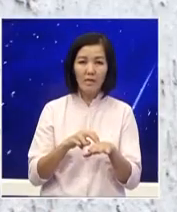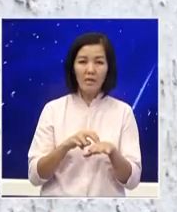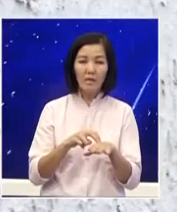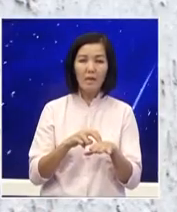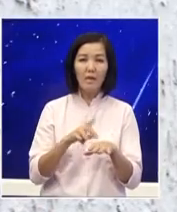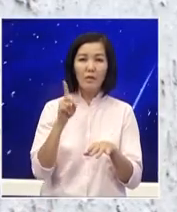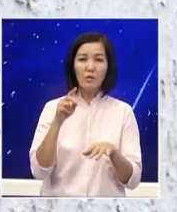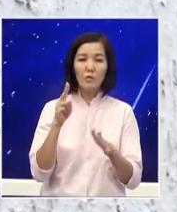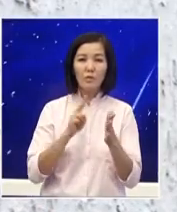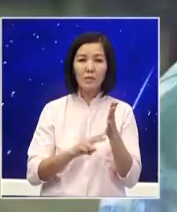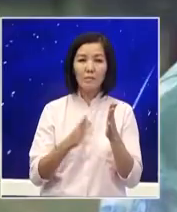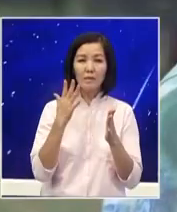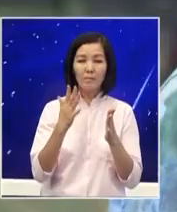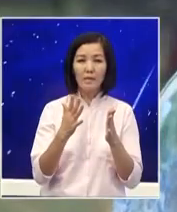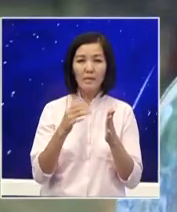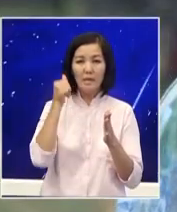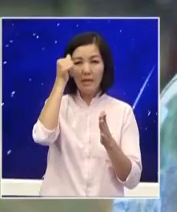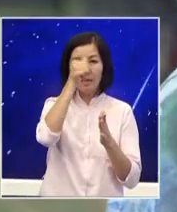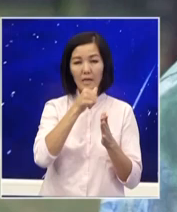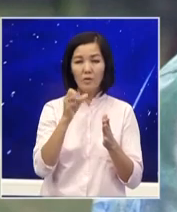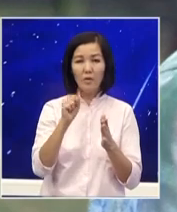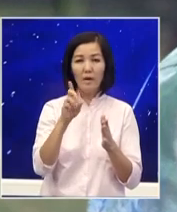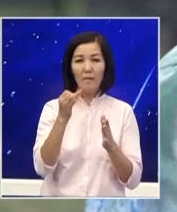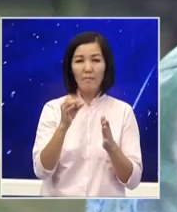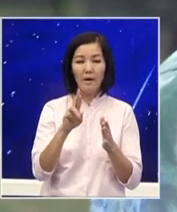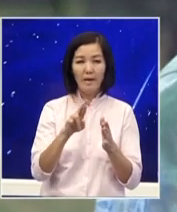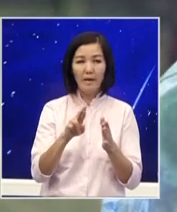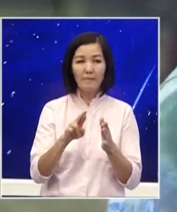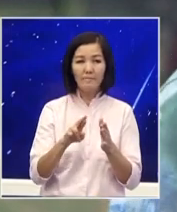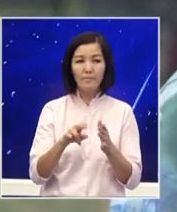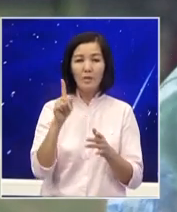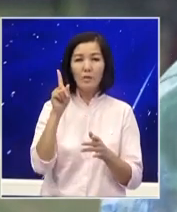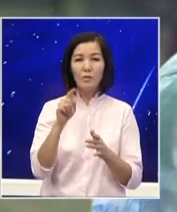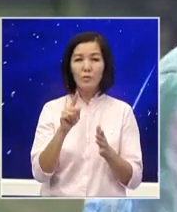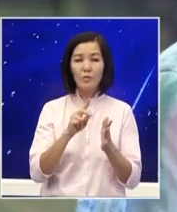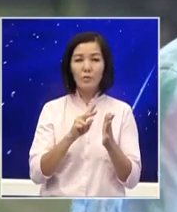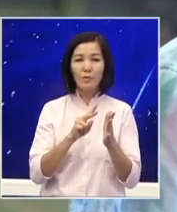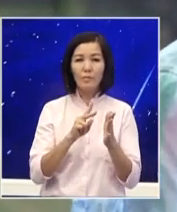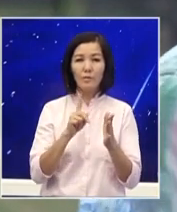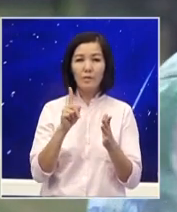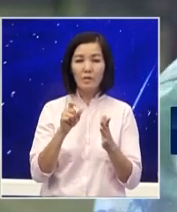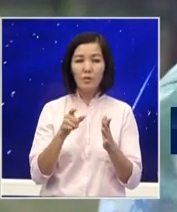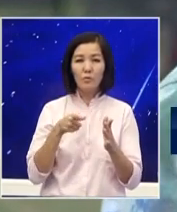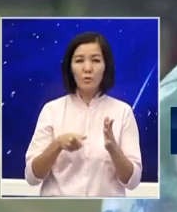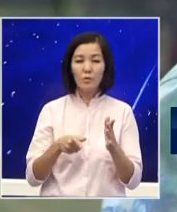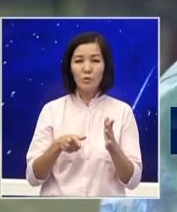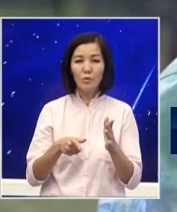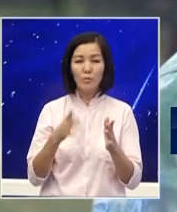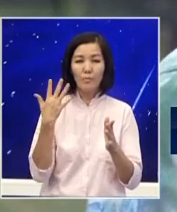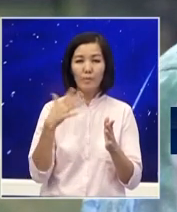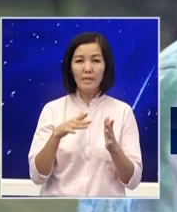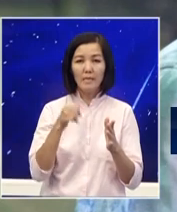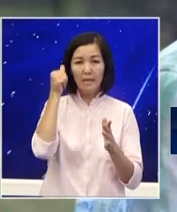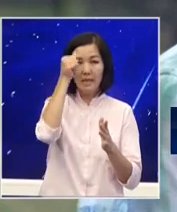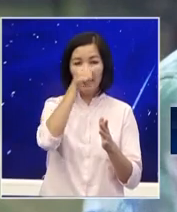175-летию абая данный мурал посвященный 1150-летия аль-фараби разработку этого